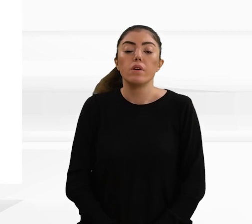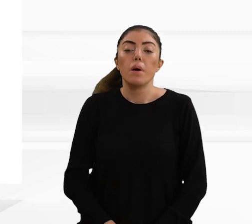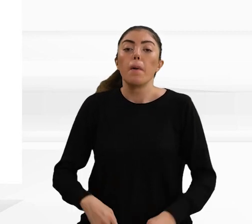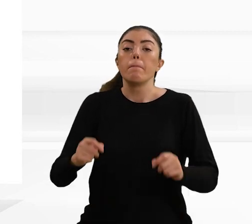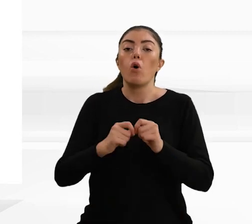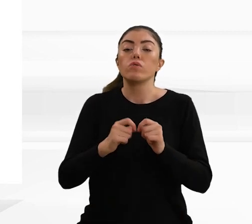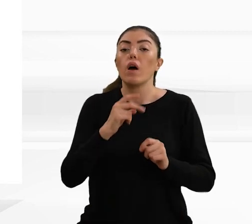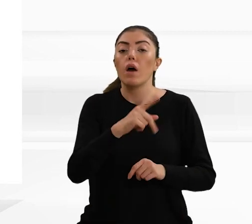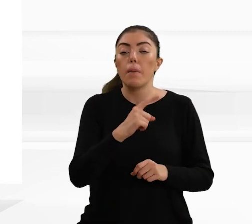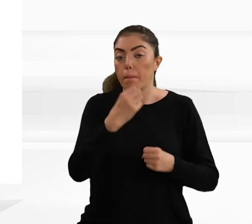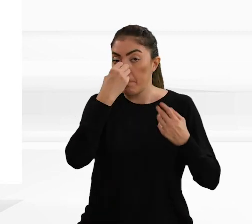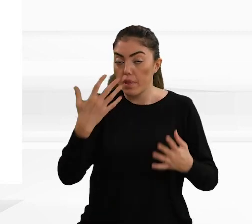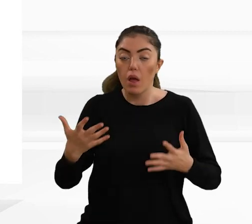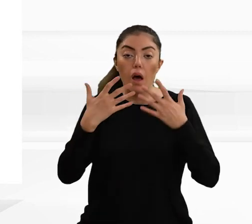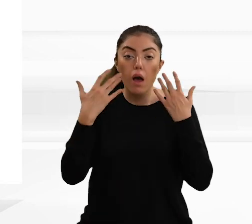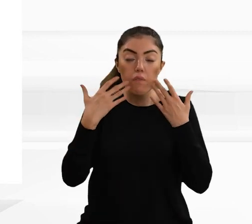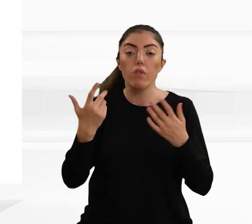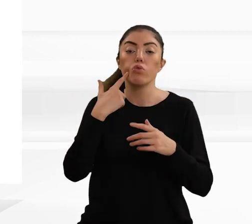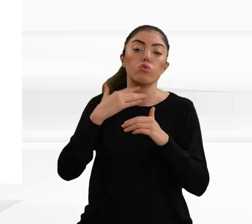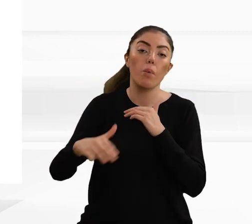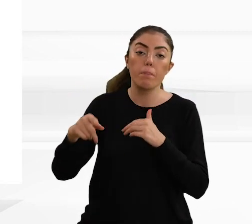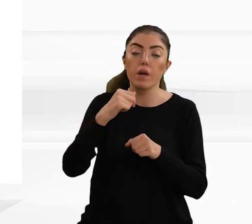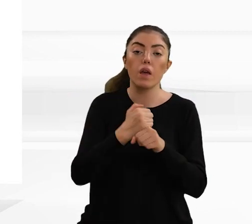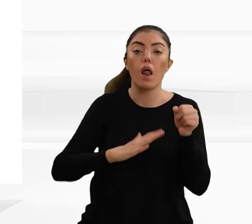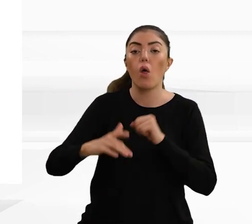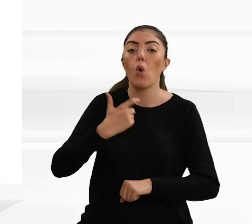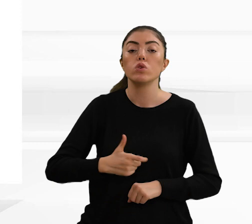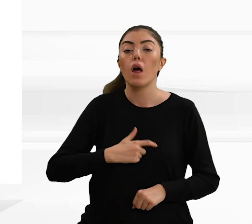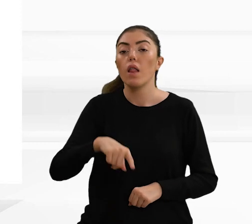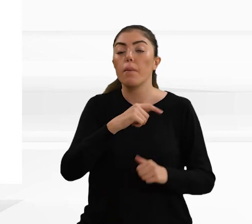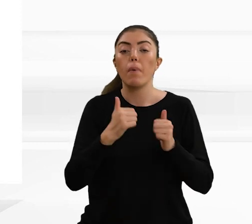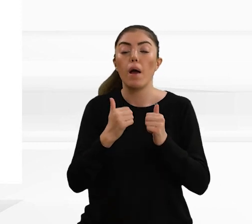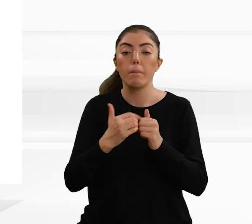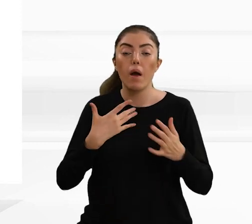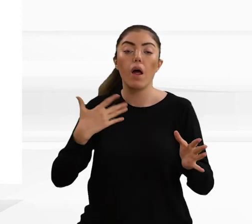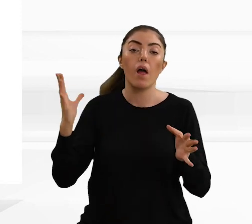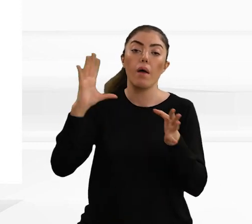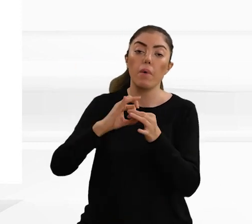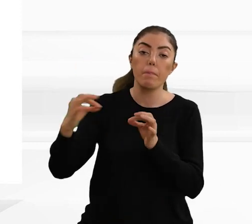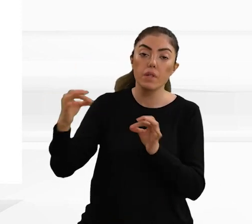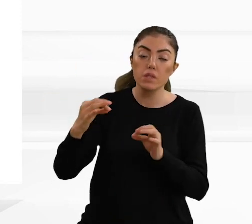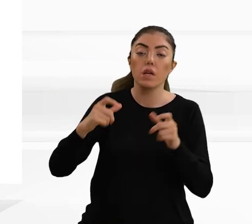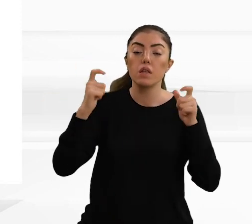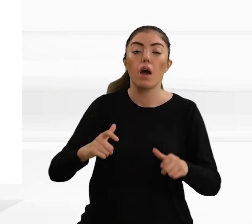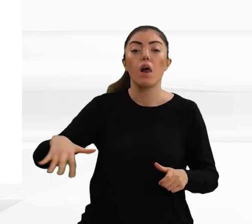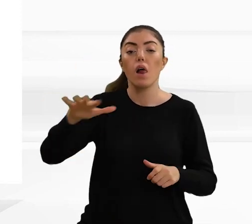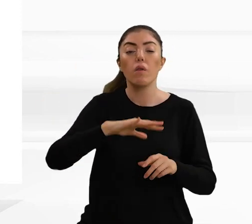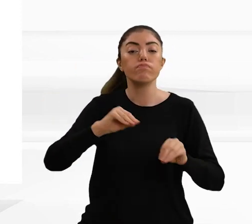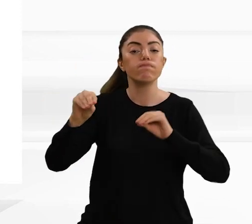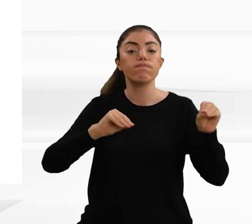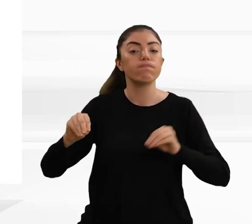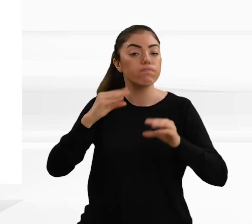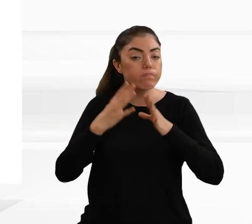biyosferdeki bitki ve hayvan topluluklarının genel özelliklerini etkileşimlerini ve yeryüzündeki